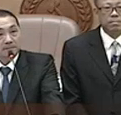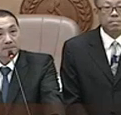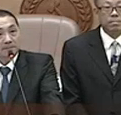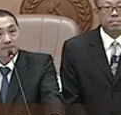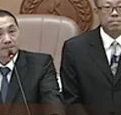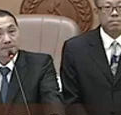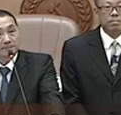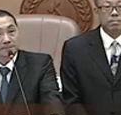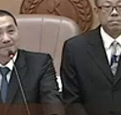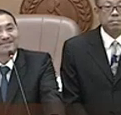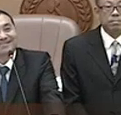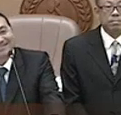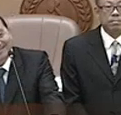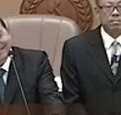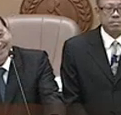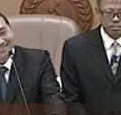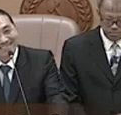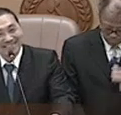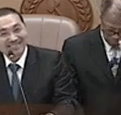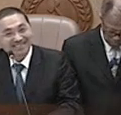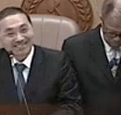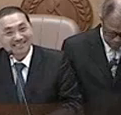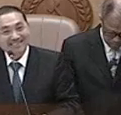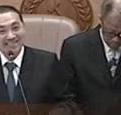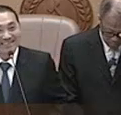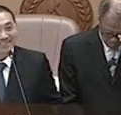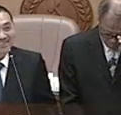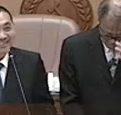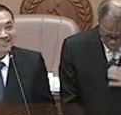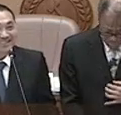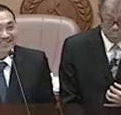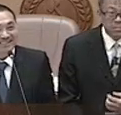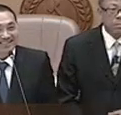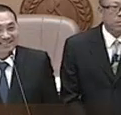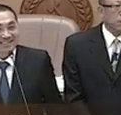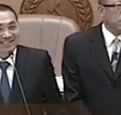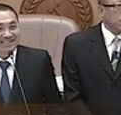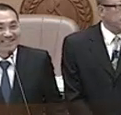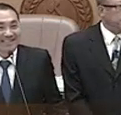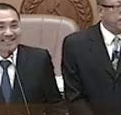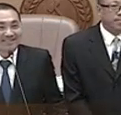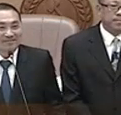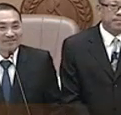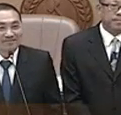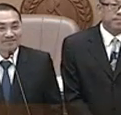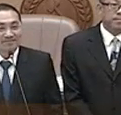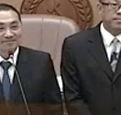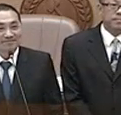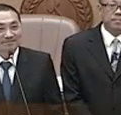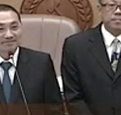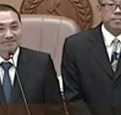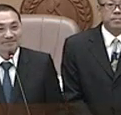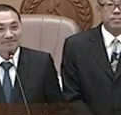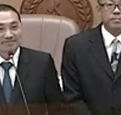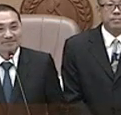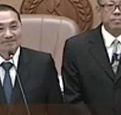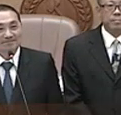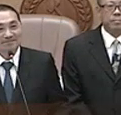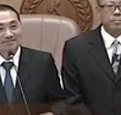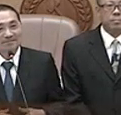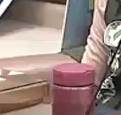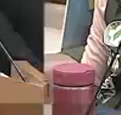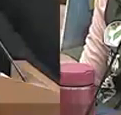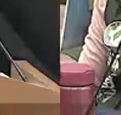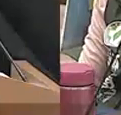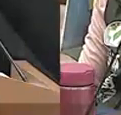重点就是钱呐、啊，钱就是态度。我跟你讲，什么没有钱就做不了事。那你呢？如果把这件事放得最重要，你就会把